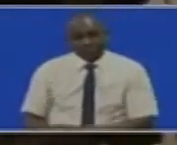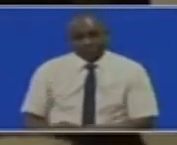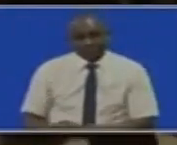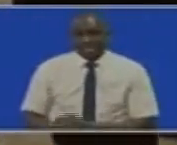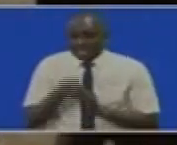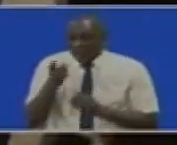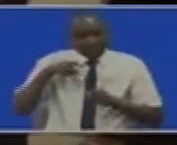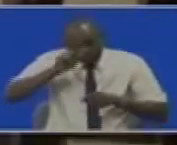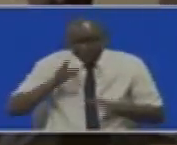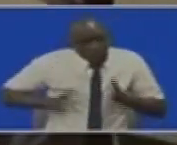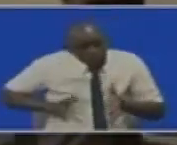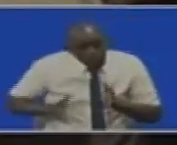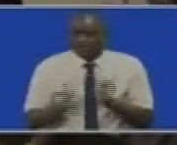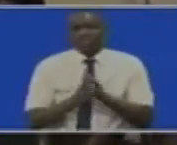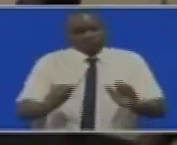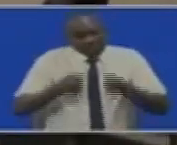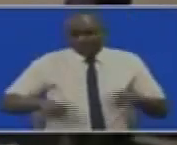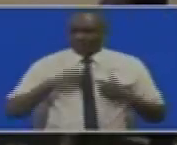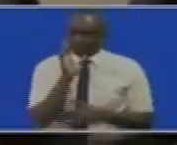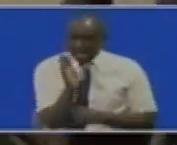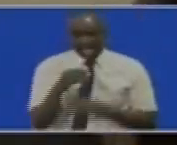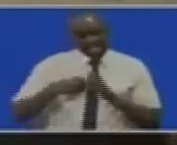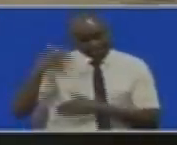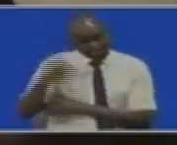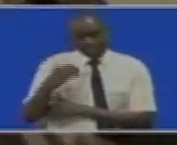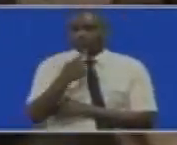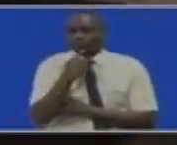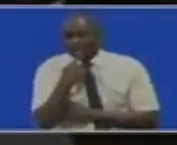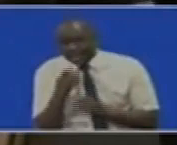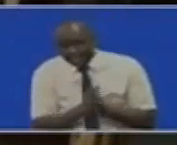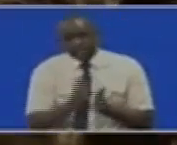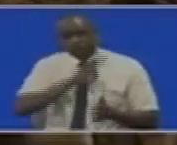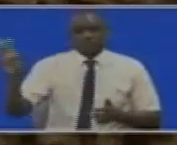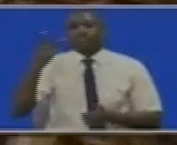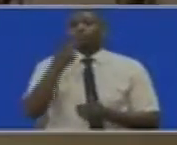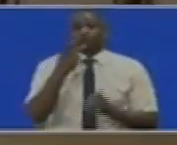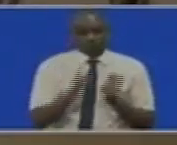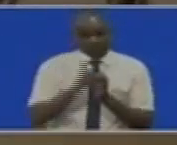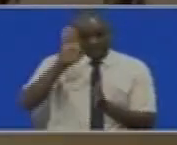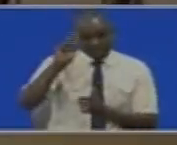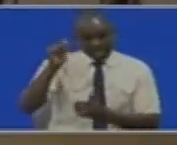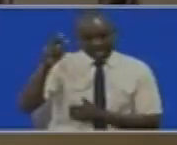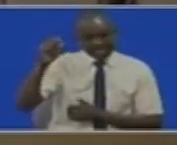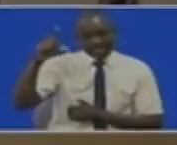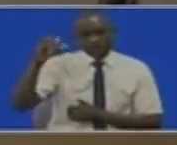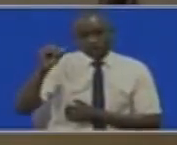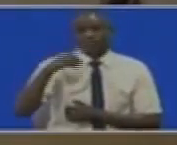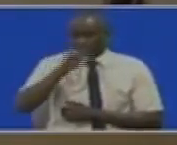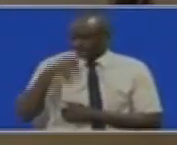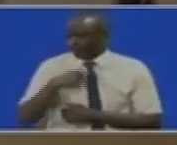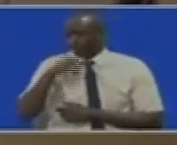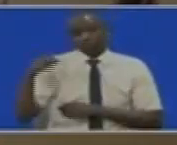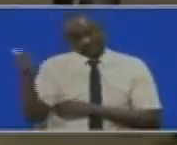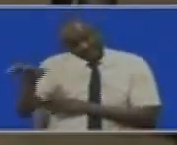Mbio za kuokoa maisha, wakazi mipakani kaunti za Turkana, West Pokot na Baringo wakitafuta hifadhi maeneo